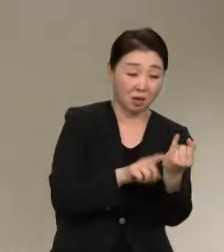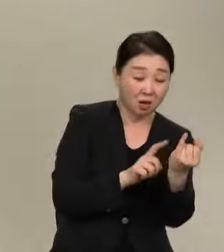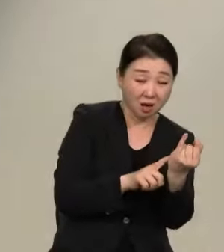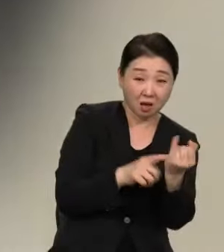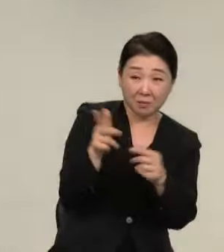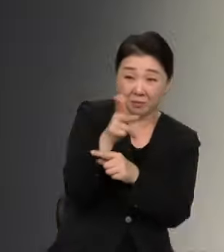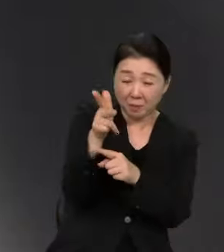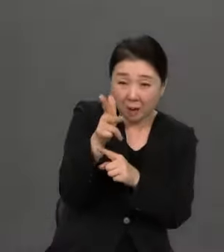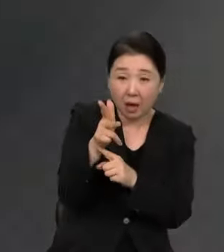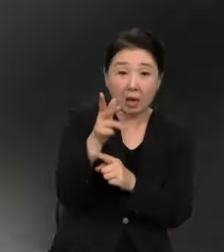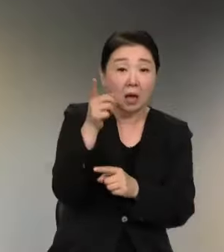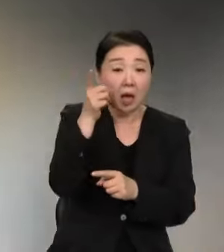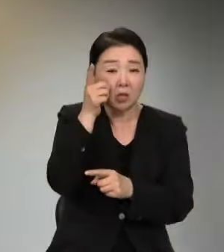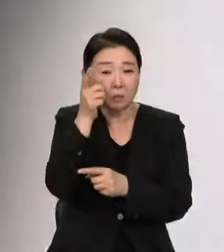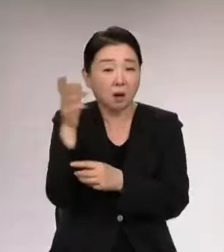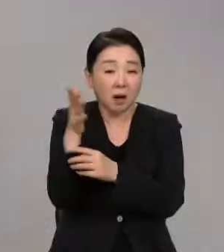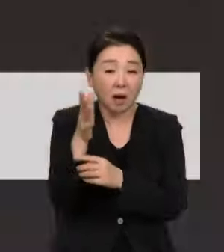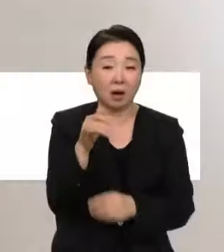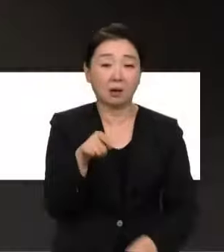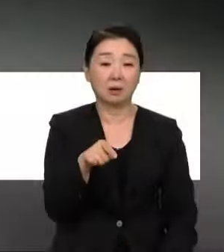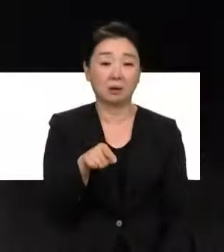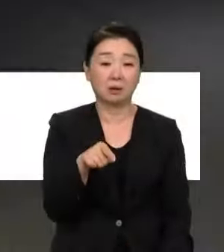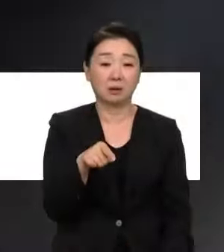휴대전화가 휘청거립니다.